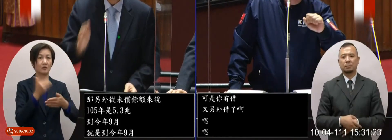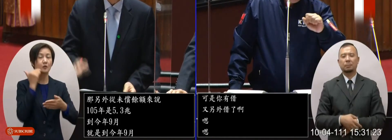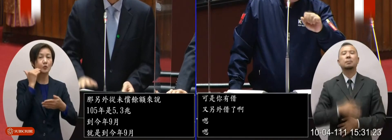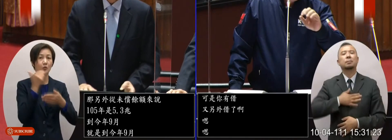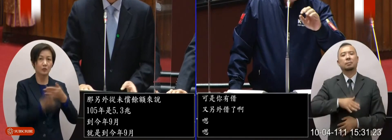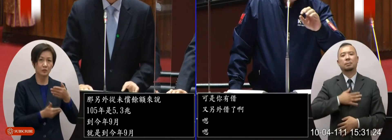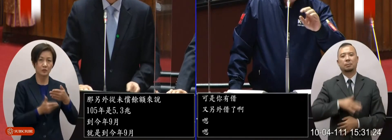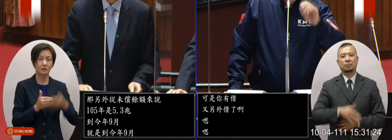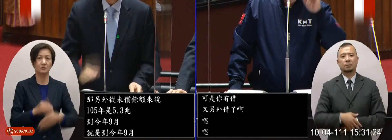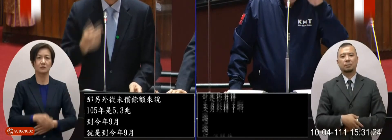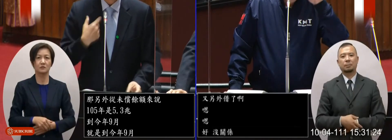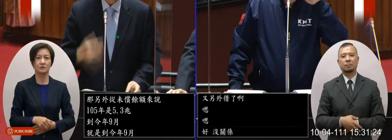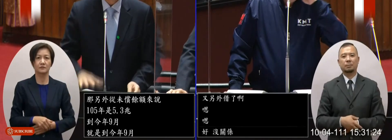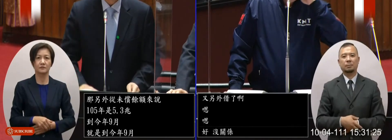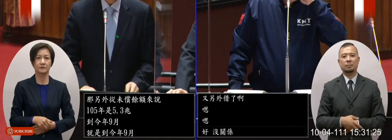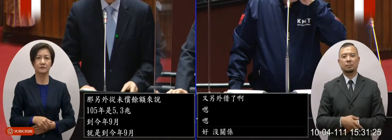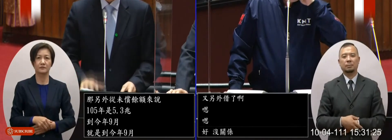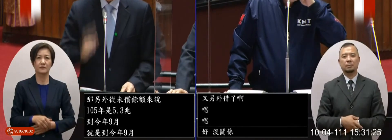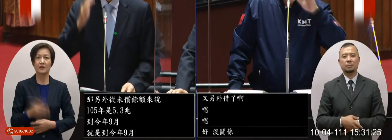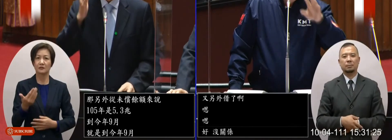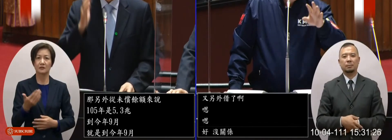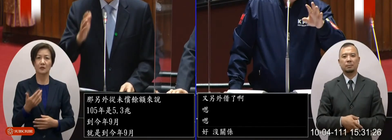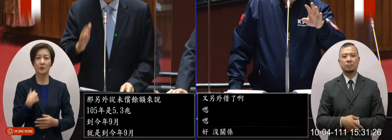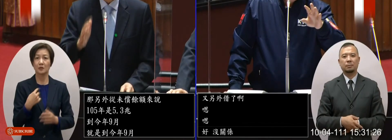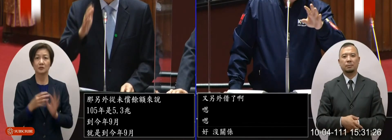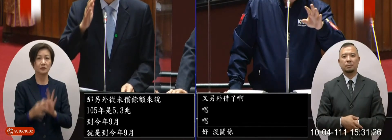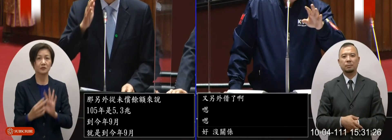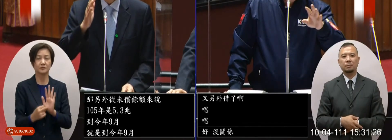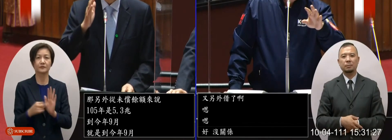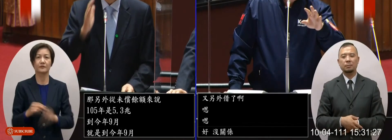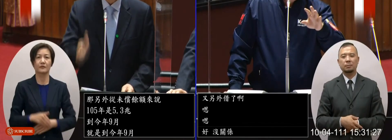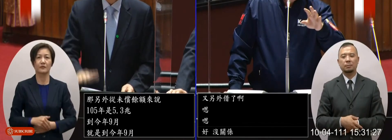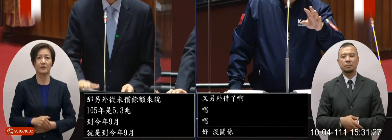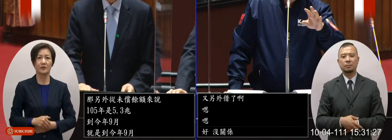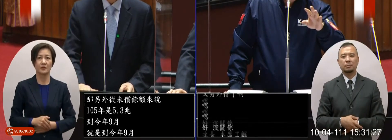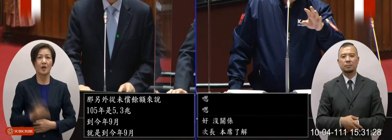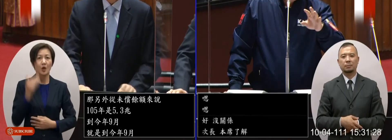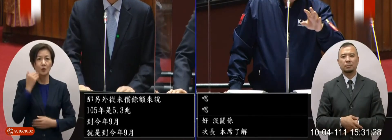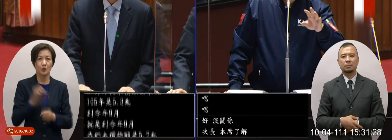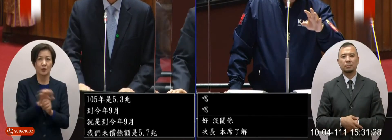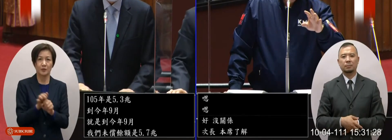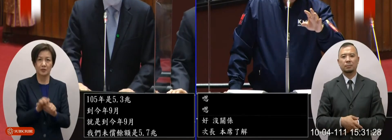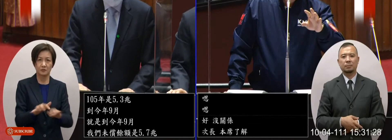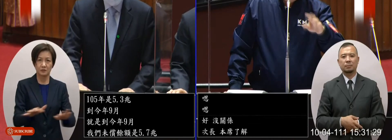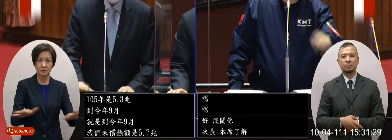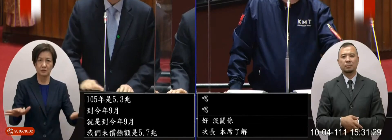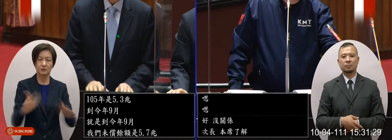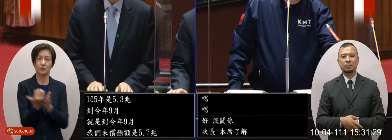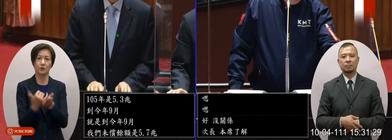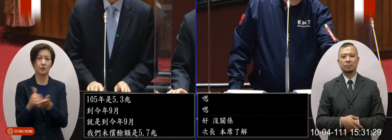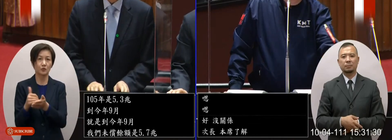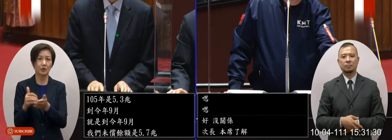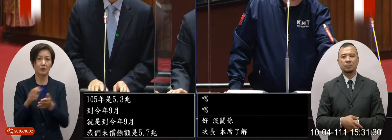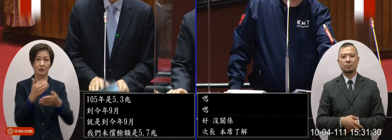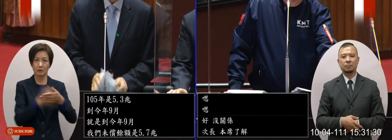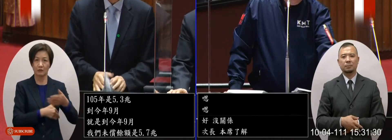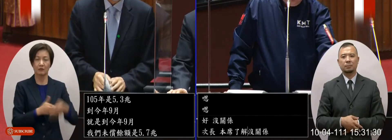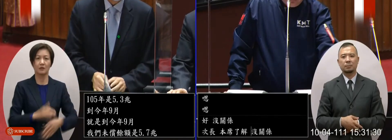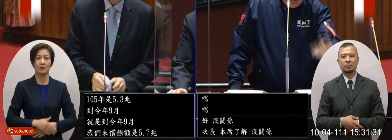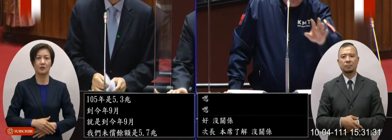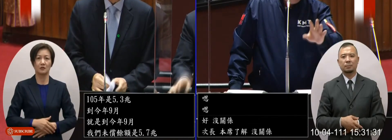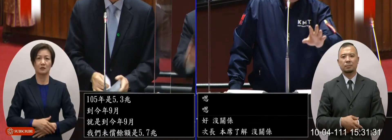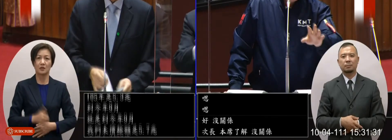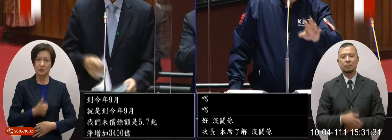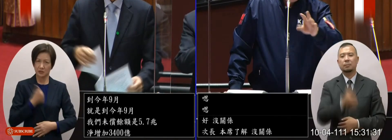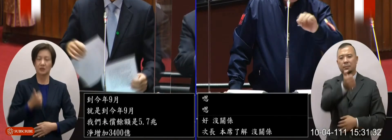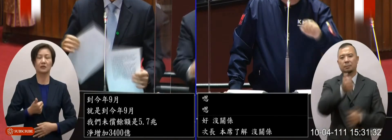如果扣掉这个，是不是可以让我讲？就是如果扣掉这个疫情的这个预算的话，那实际上还是减